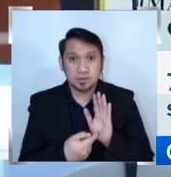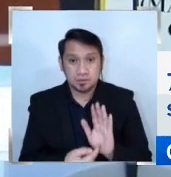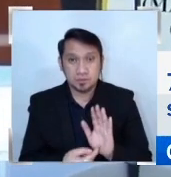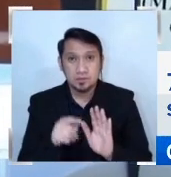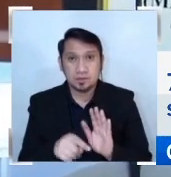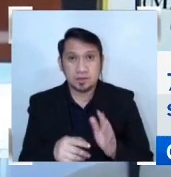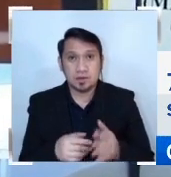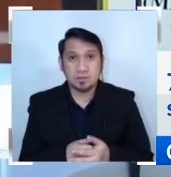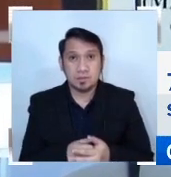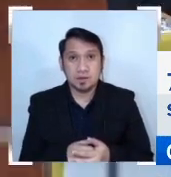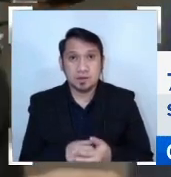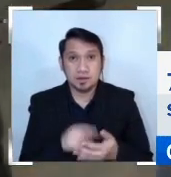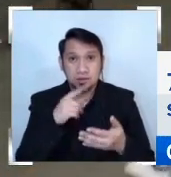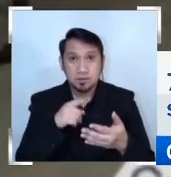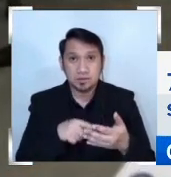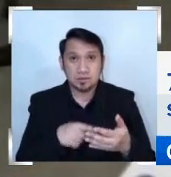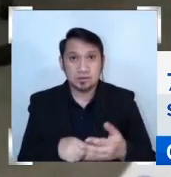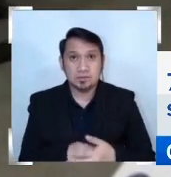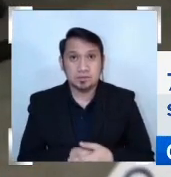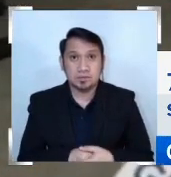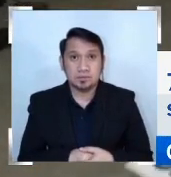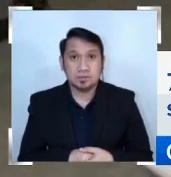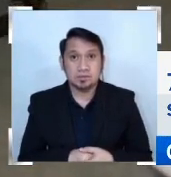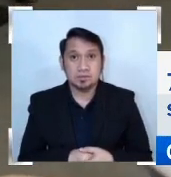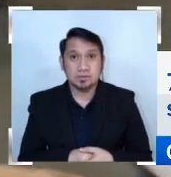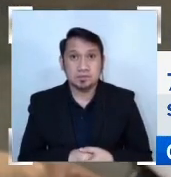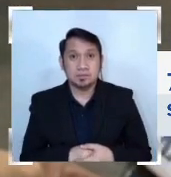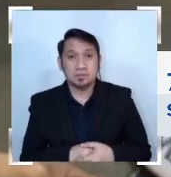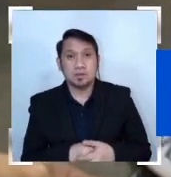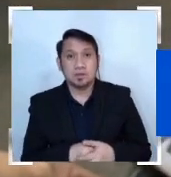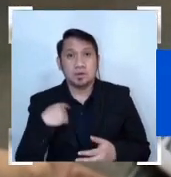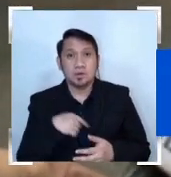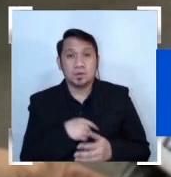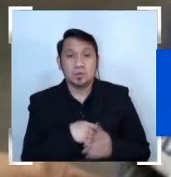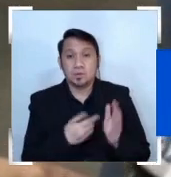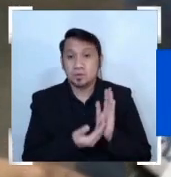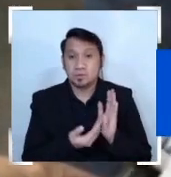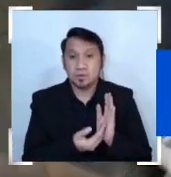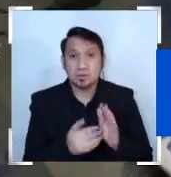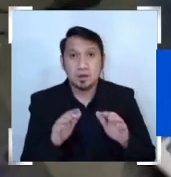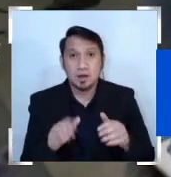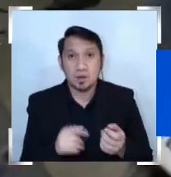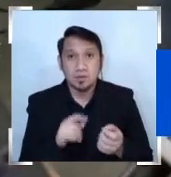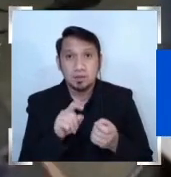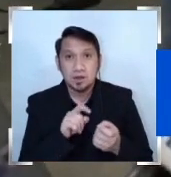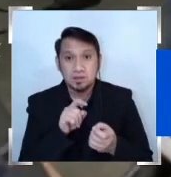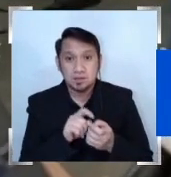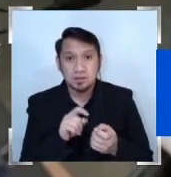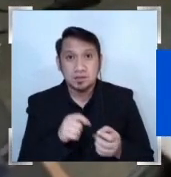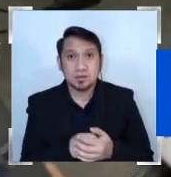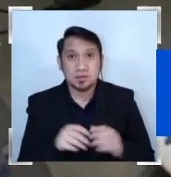para inspeksyonin. Ngayon pong gabi, napatunayan natin how accurate the system is. Malabon